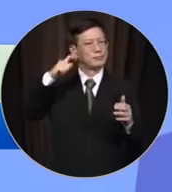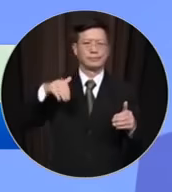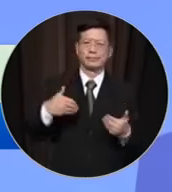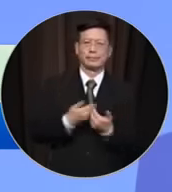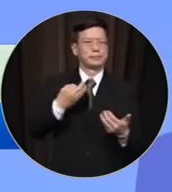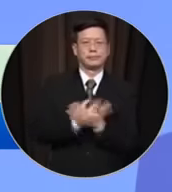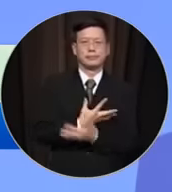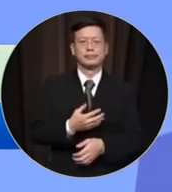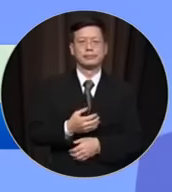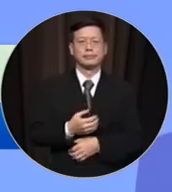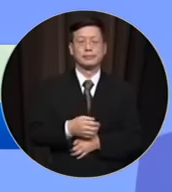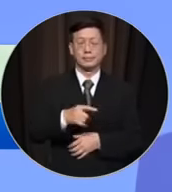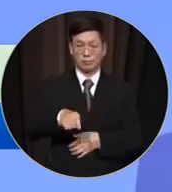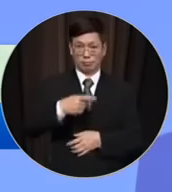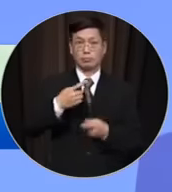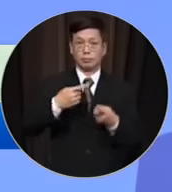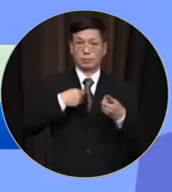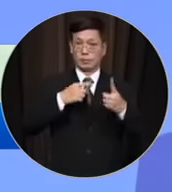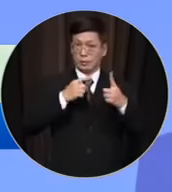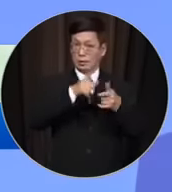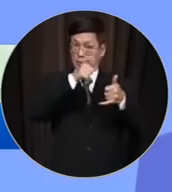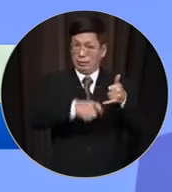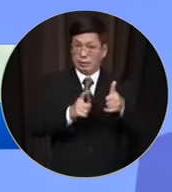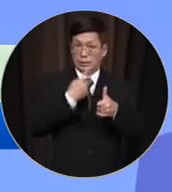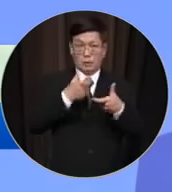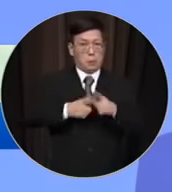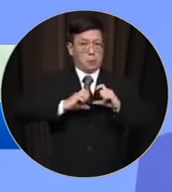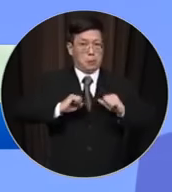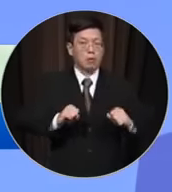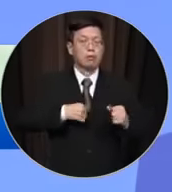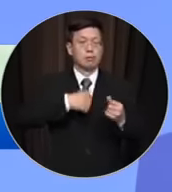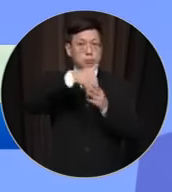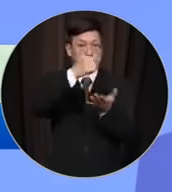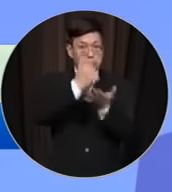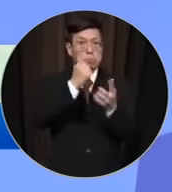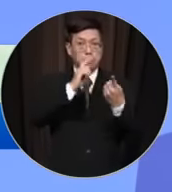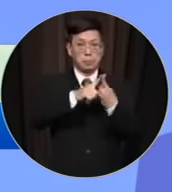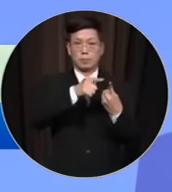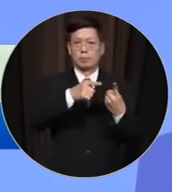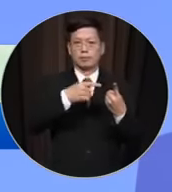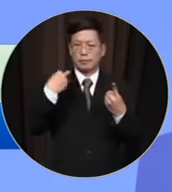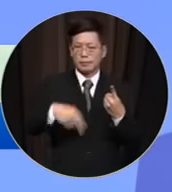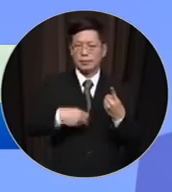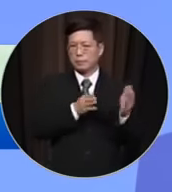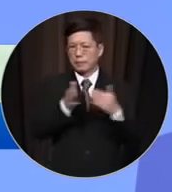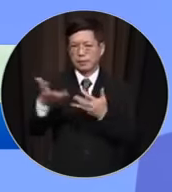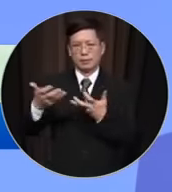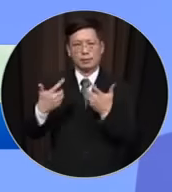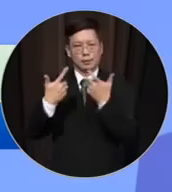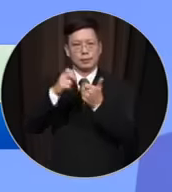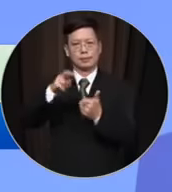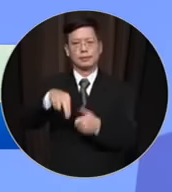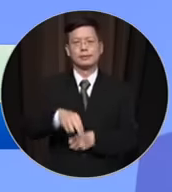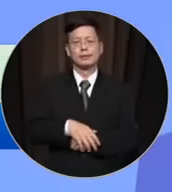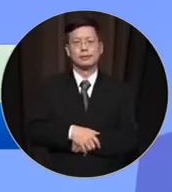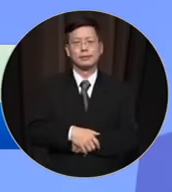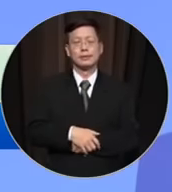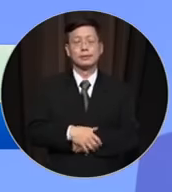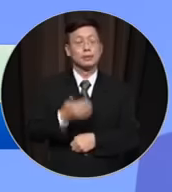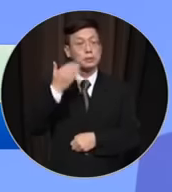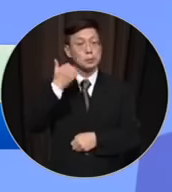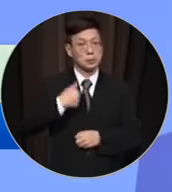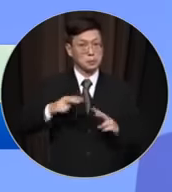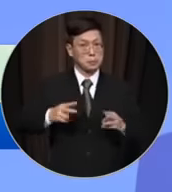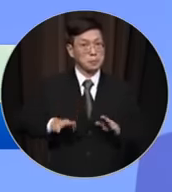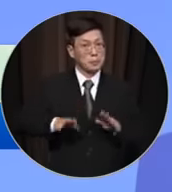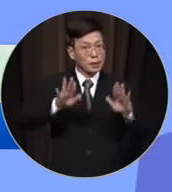以我们应该是人先活了起来，选对人再来把事情做好。所以要如何